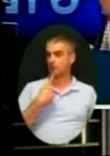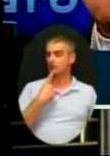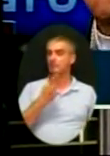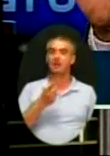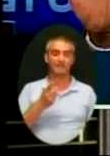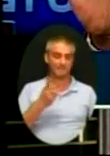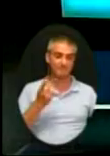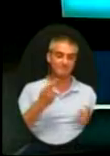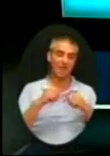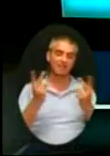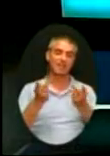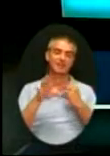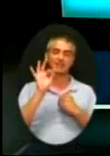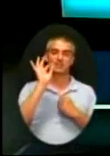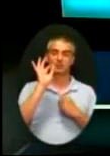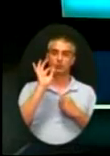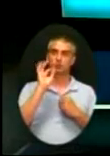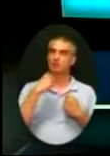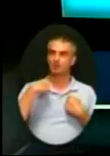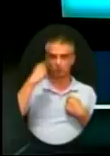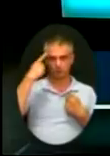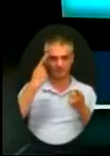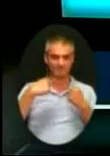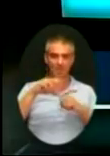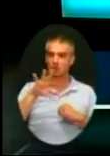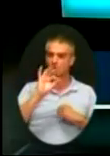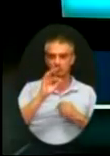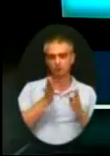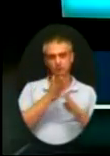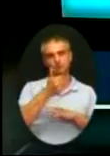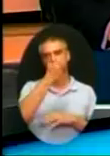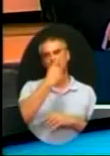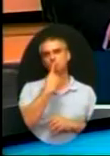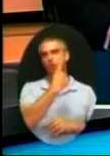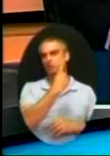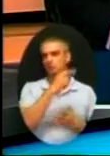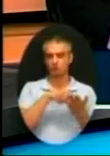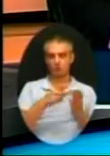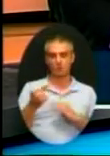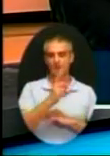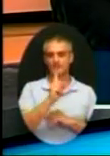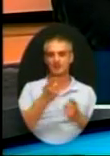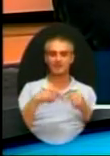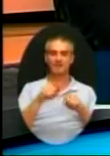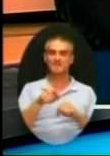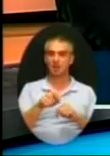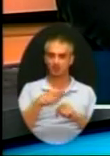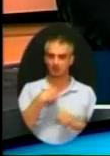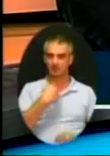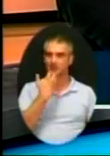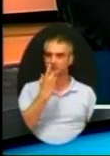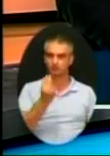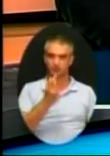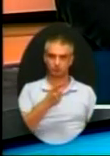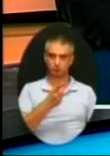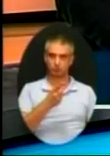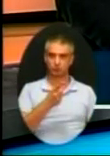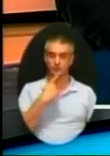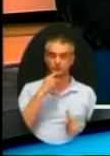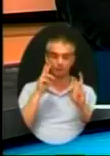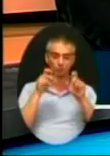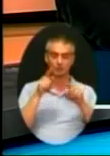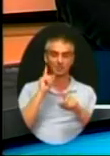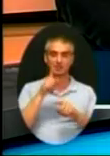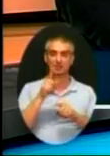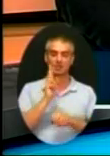זה ועדת איתור. ועדת איתור, אנחנו יודעים שוועדות האיתור הולכות לפי השר בסופו של דבר, כי הוא גם ממנה מהוועדה. ואני אסביר משהו. המושג